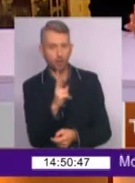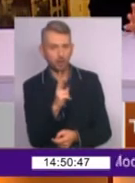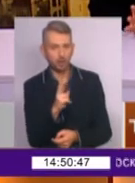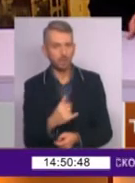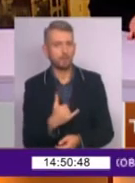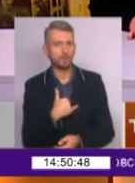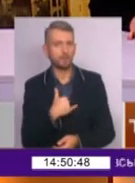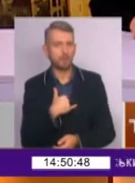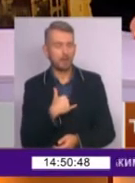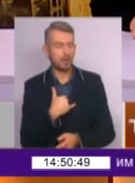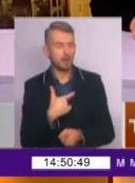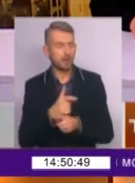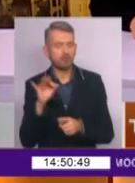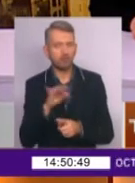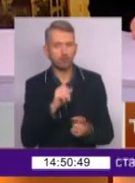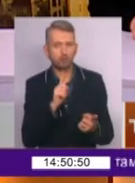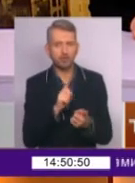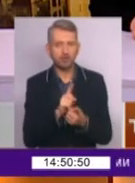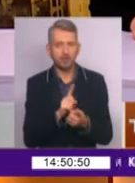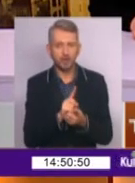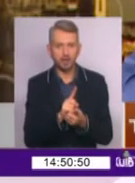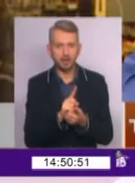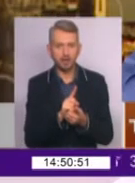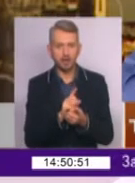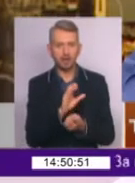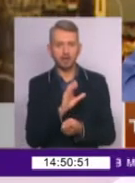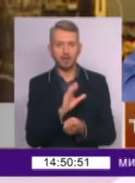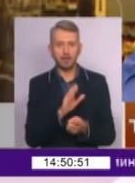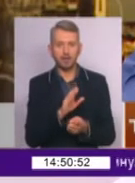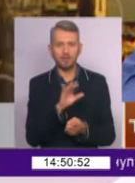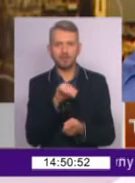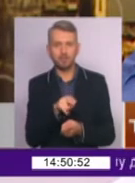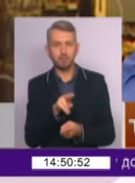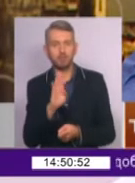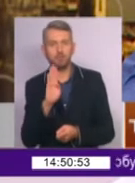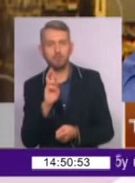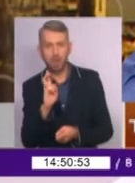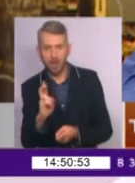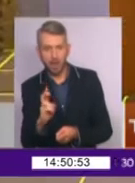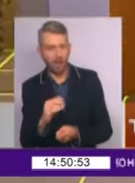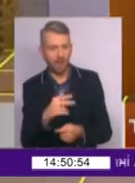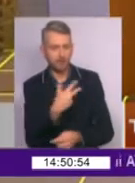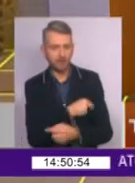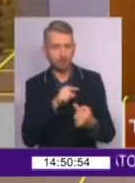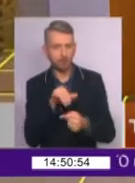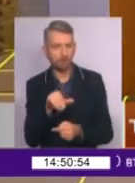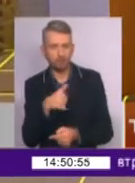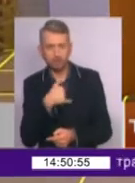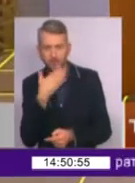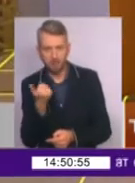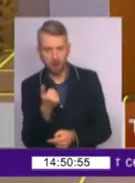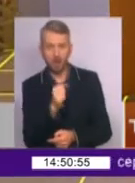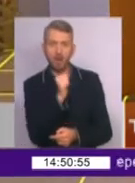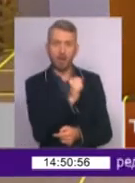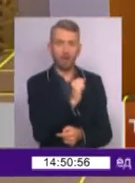нас найчастіше зустрічається серотип Б, а вакцини в нас проти нього немає. А і С збудники є, а